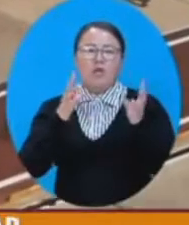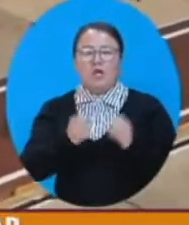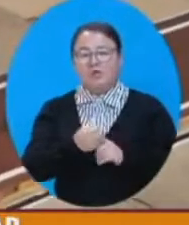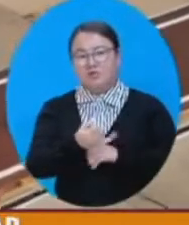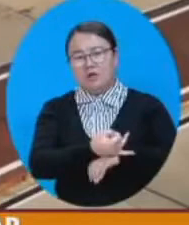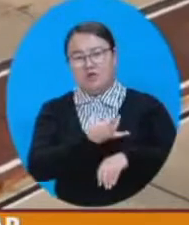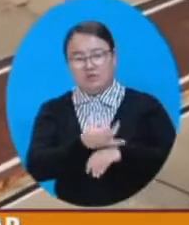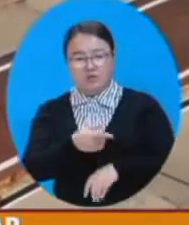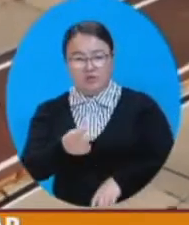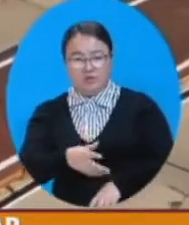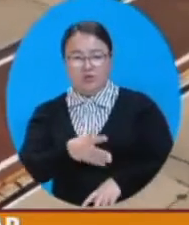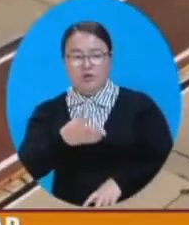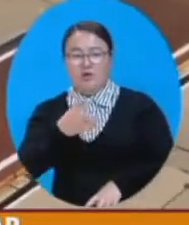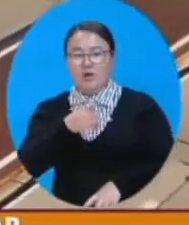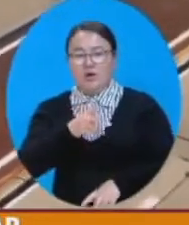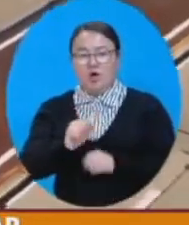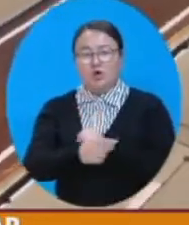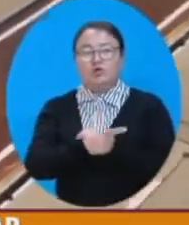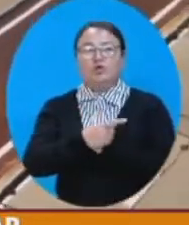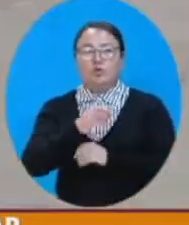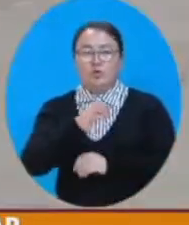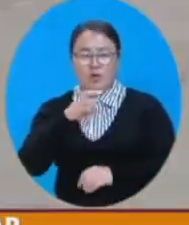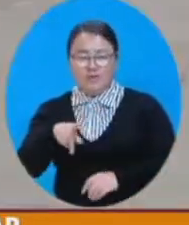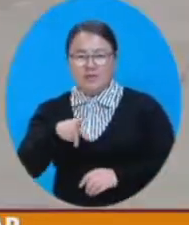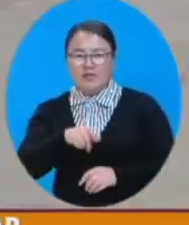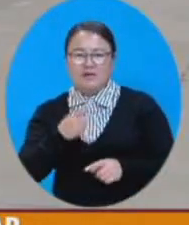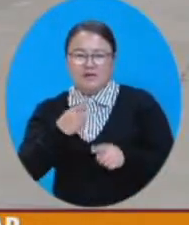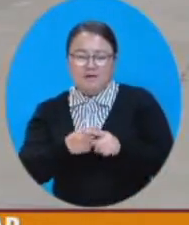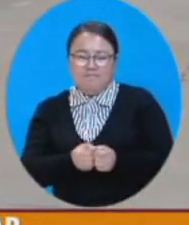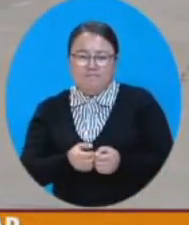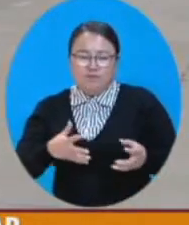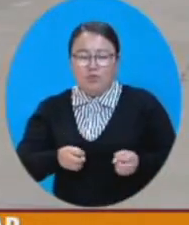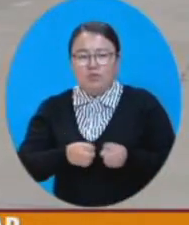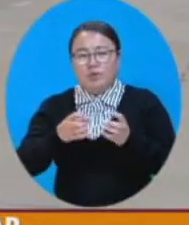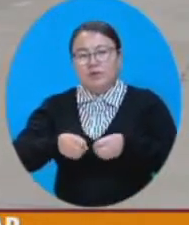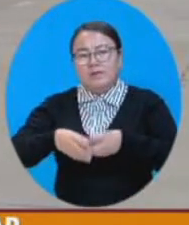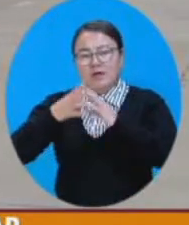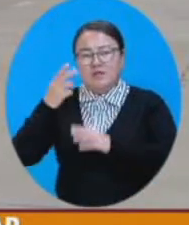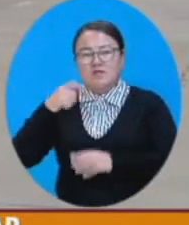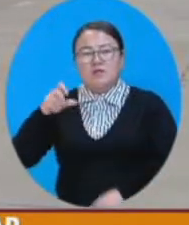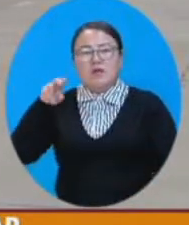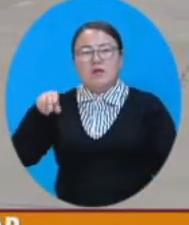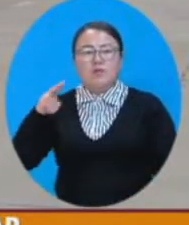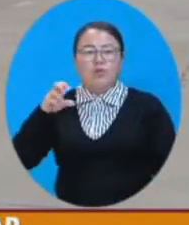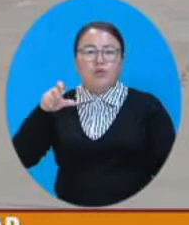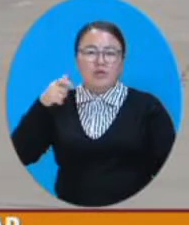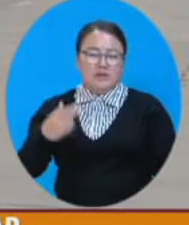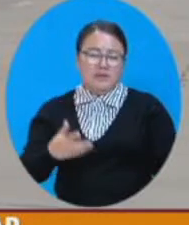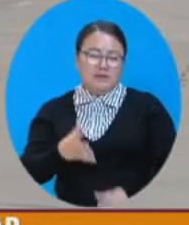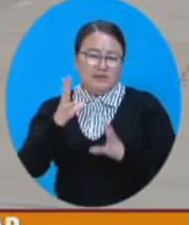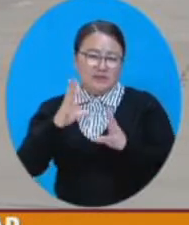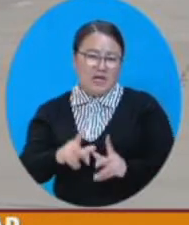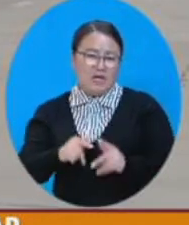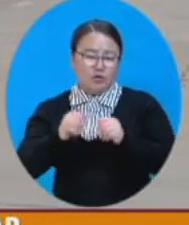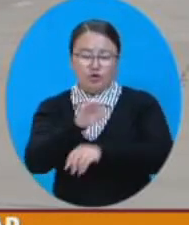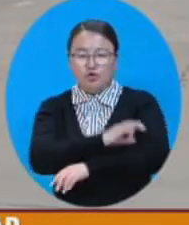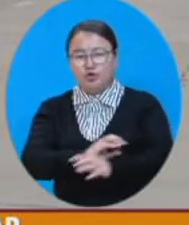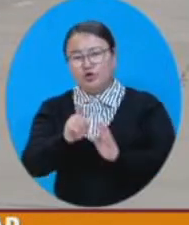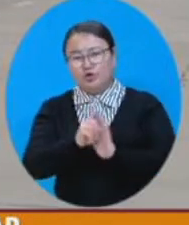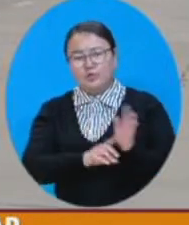бүтээгдэхүүн импортлогийн онцлог бомбтой цаашид бол эрийн цавын бомбын үйл ажиллагааг үргэлжүүлж бүтээн байгуулалтын бүтцийг сайжруулах төсөл